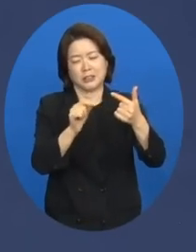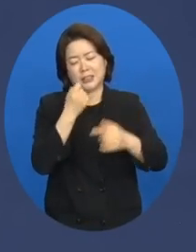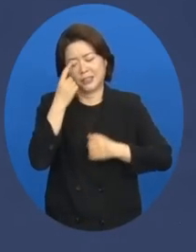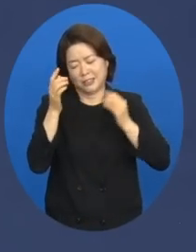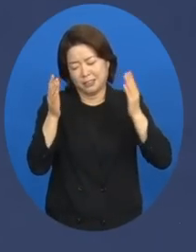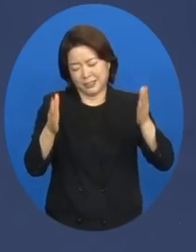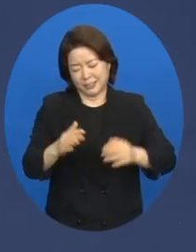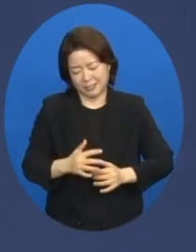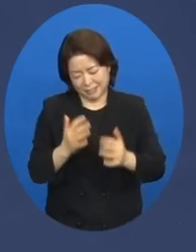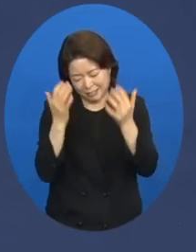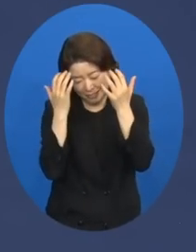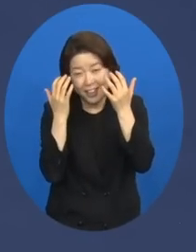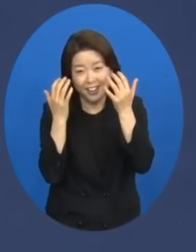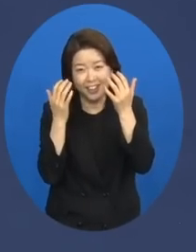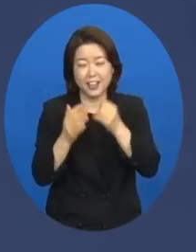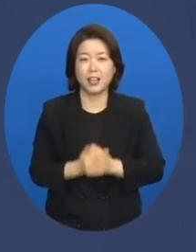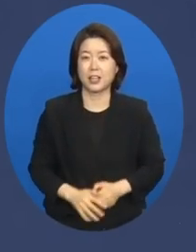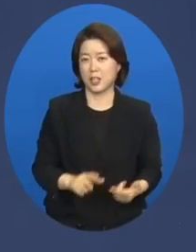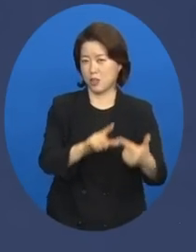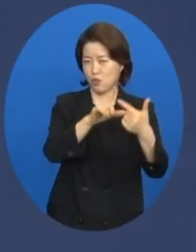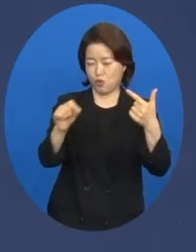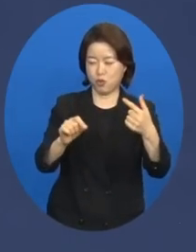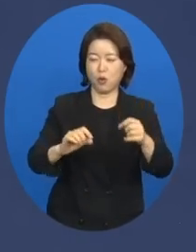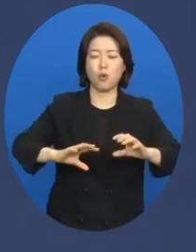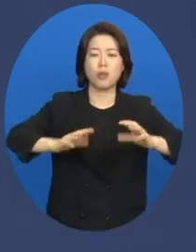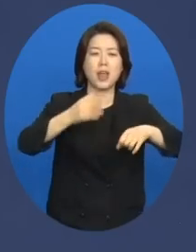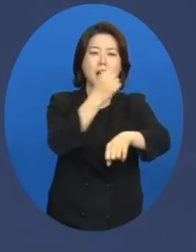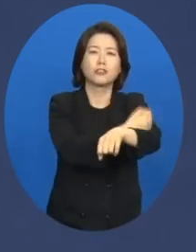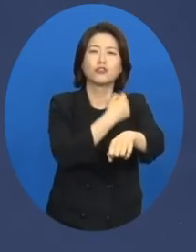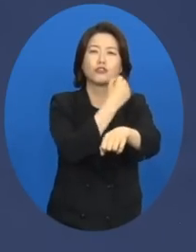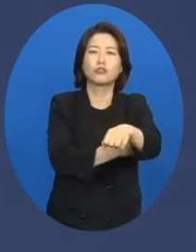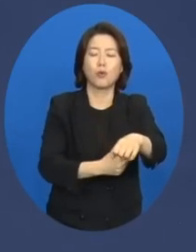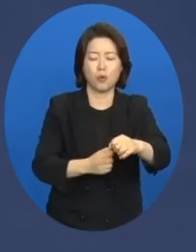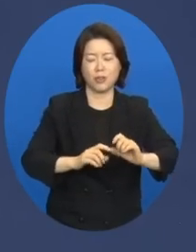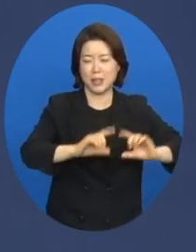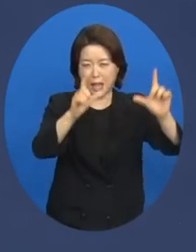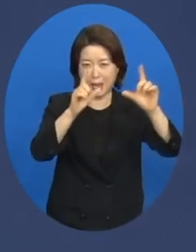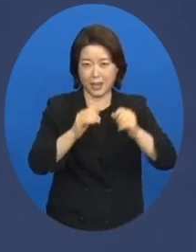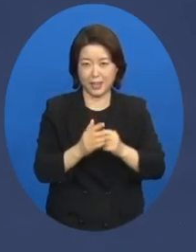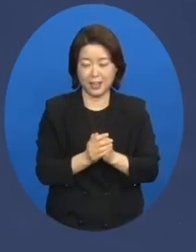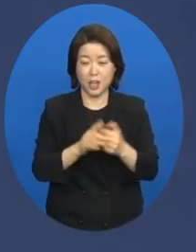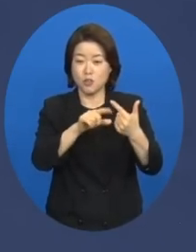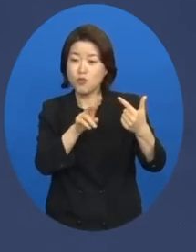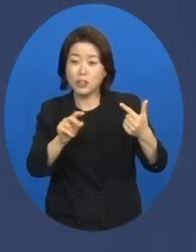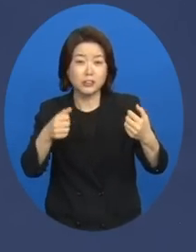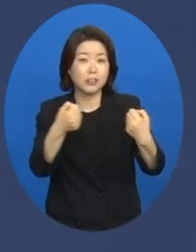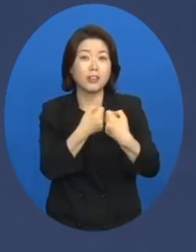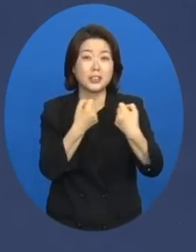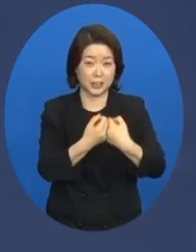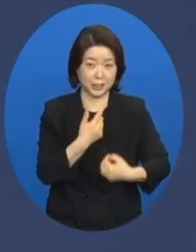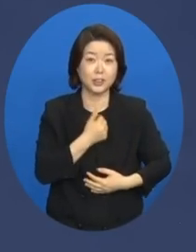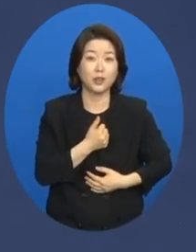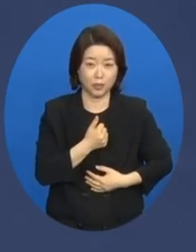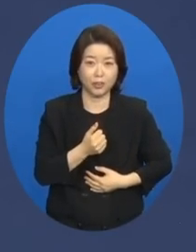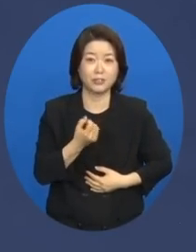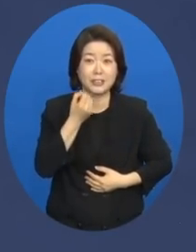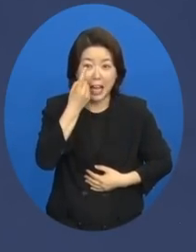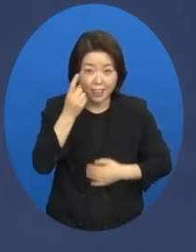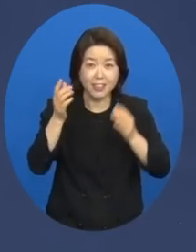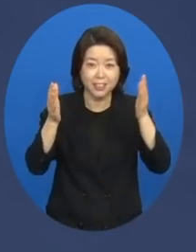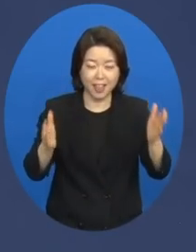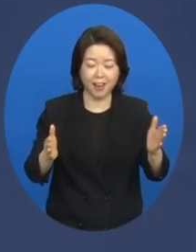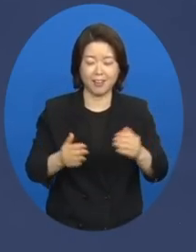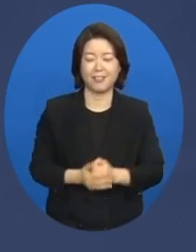물론 6월이 호국 보훈의 달, 6.25 전쟁이 있는 날 달이고 그래서 어렵기는 한 달이지만